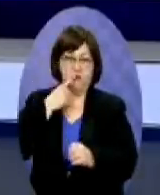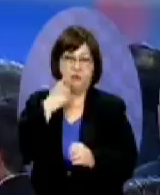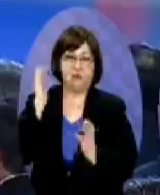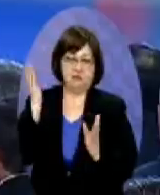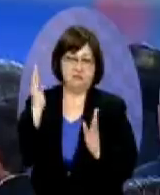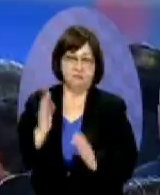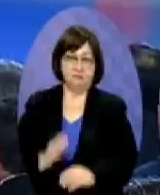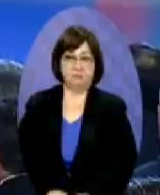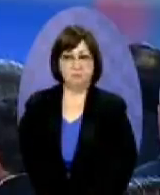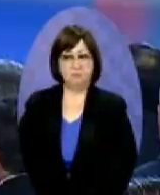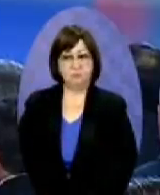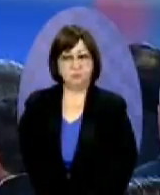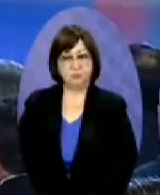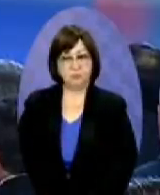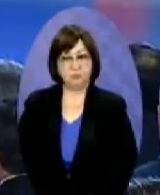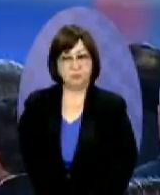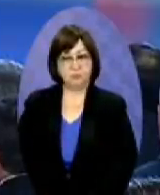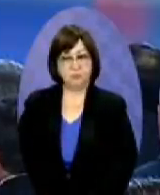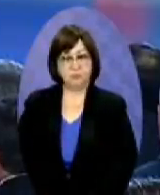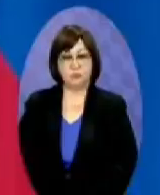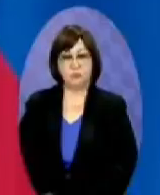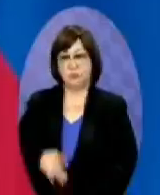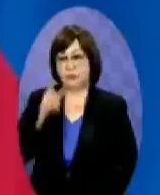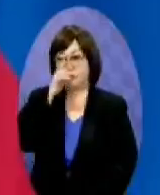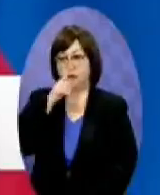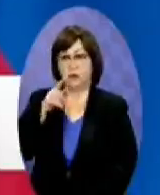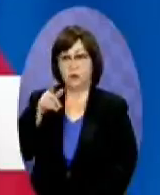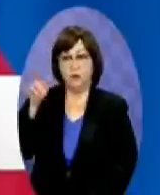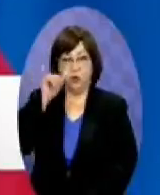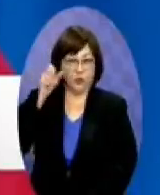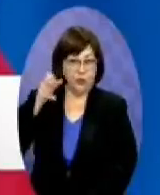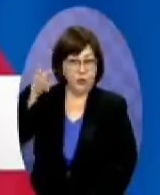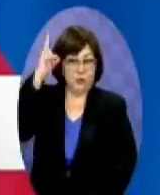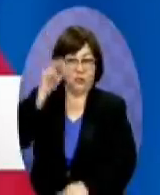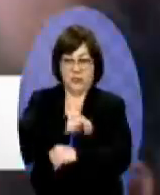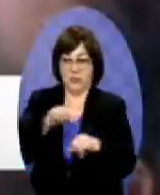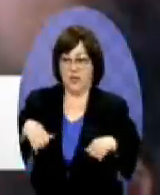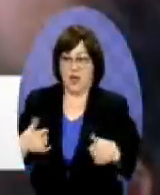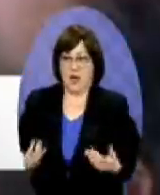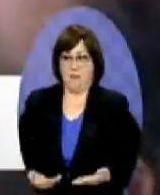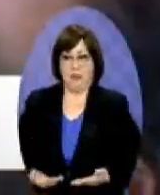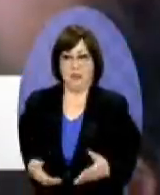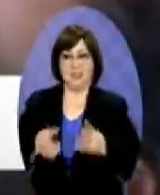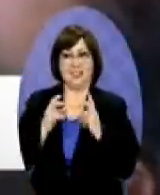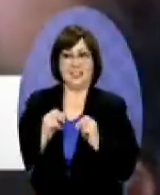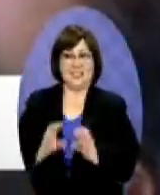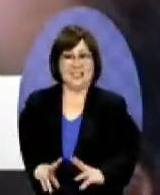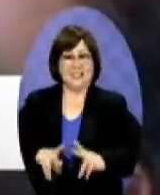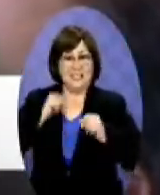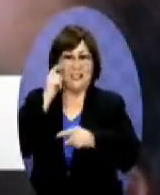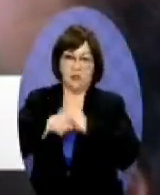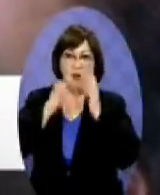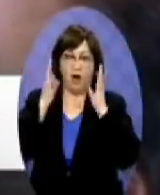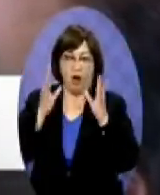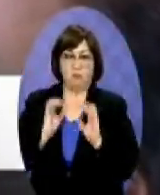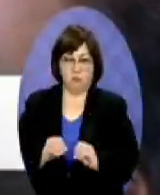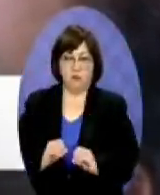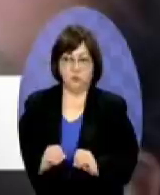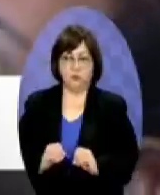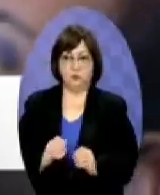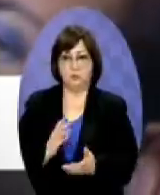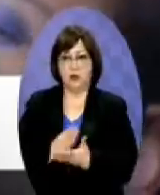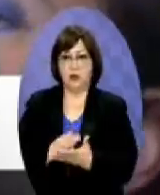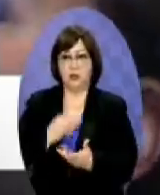илэрхийллээ. За Кремлийн тэргүүн ард иргэдийнхээ амжиргааг дэмжих чиглэлд түлхүү анхаарах бодлого баримтлахаа онцлсон нь өмнөх одоо